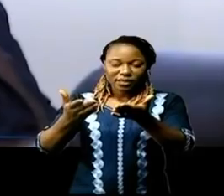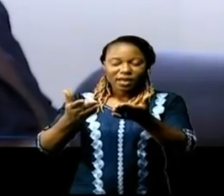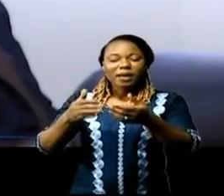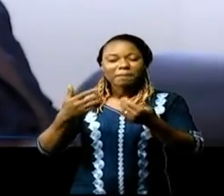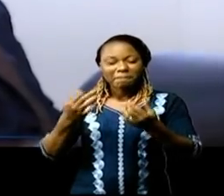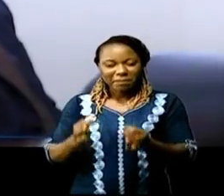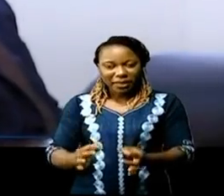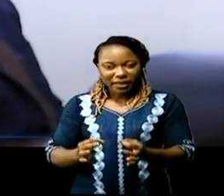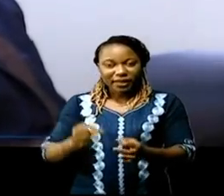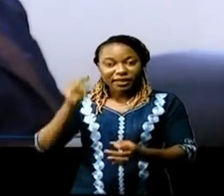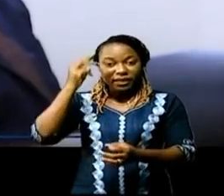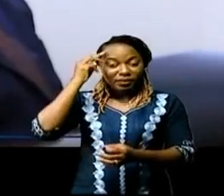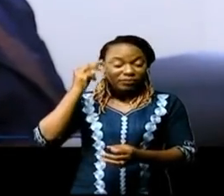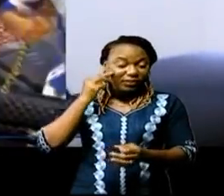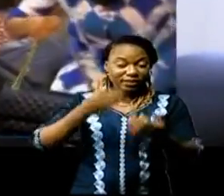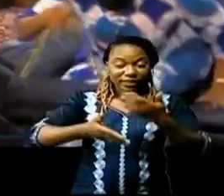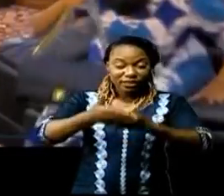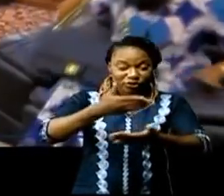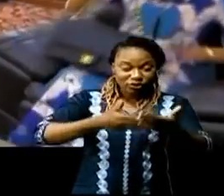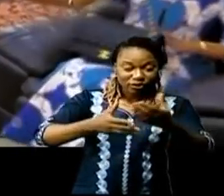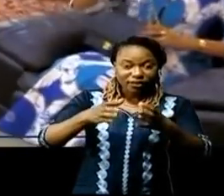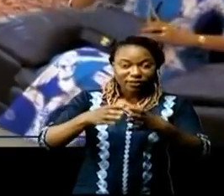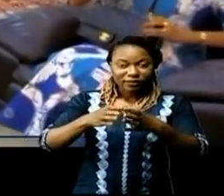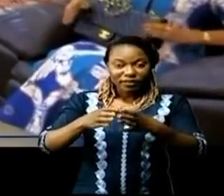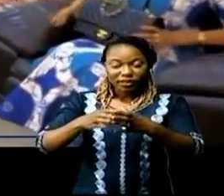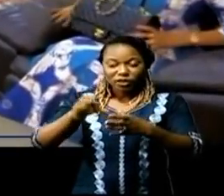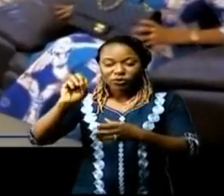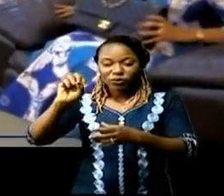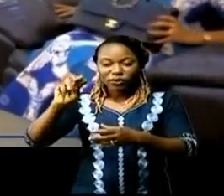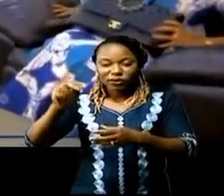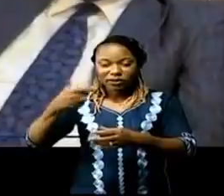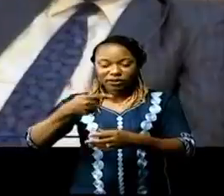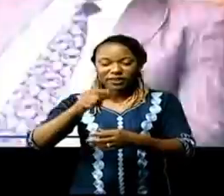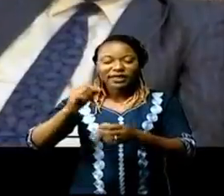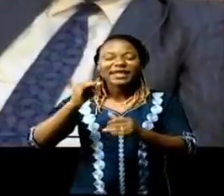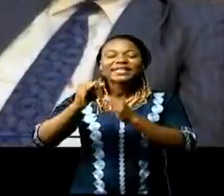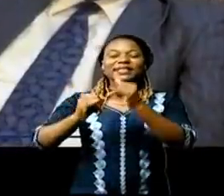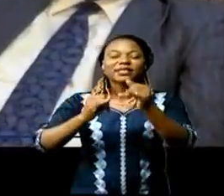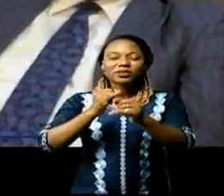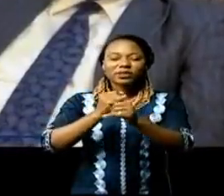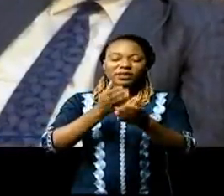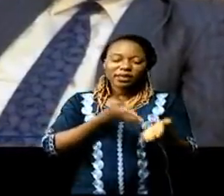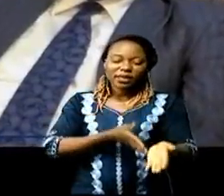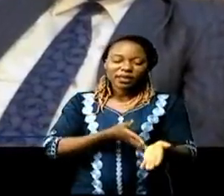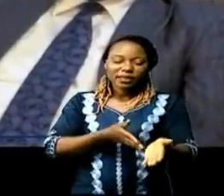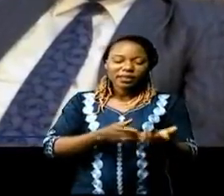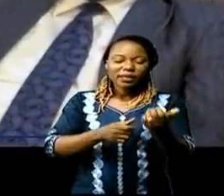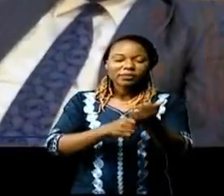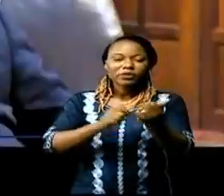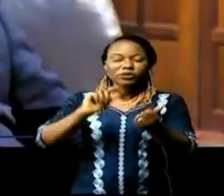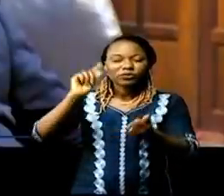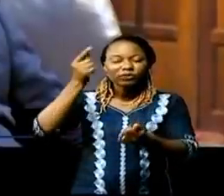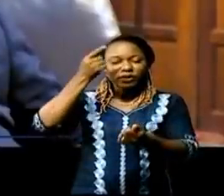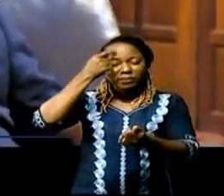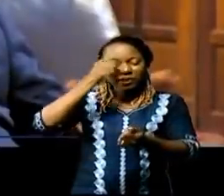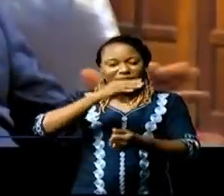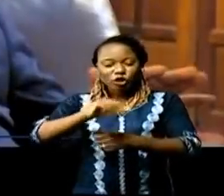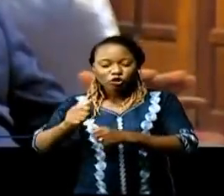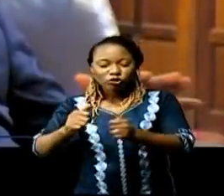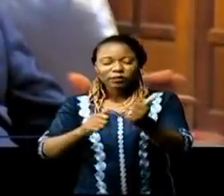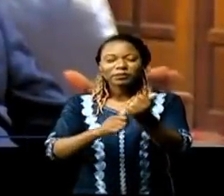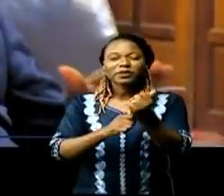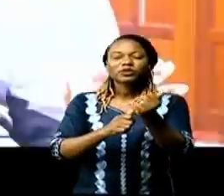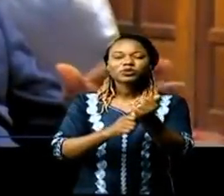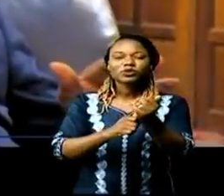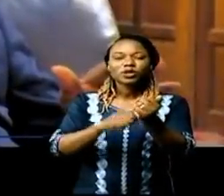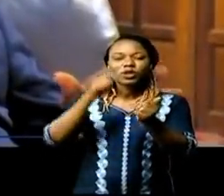ailleurs, le ministre a échangé avec une ONG internationale qui aide les personnes, gouvernement et autres personnes à